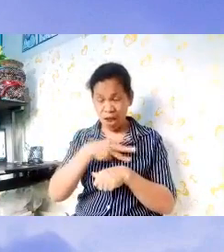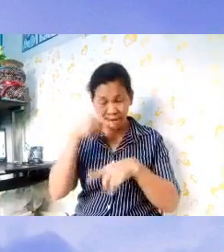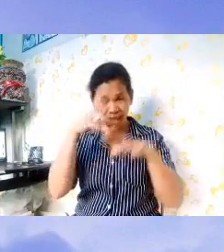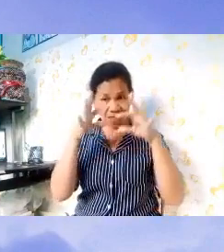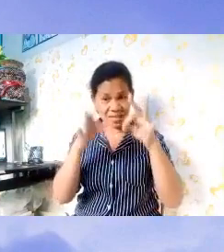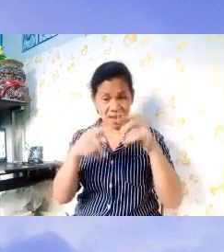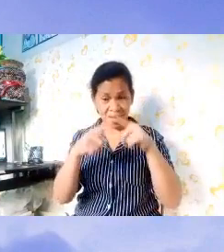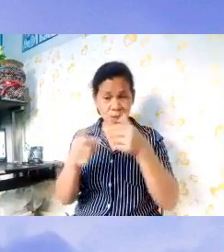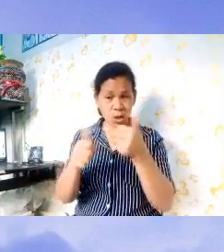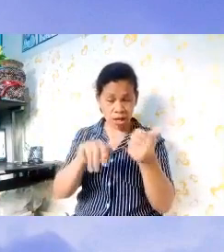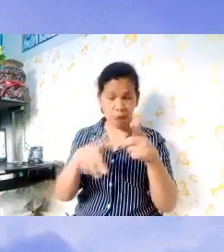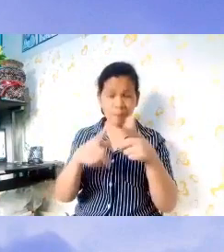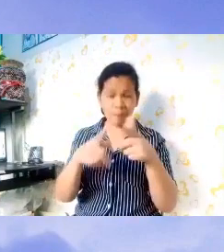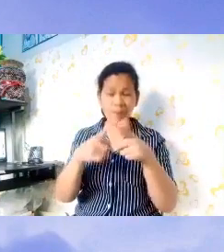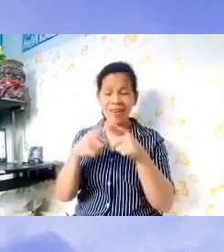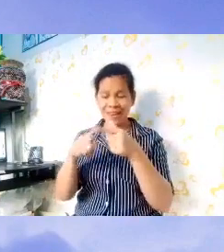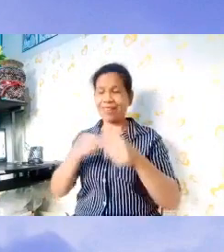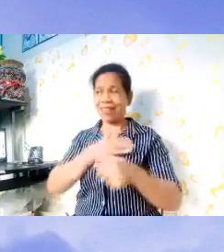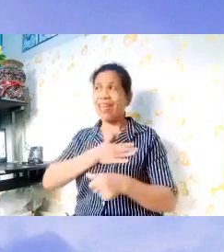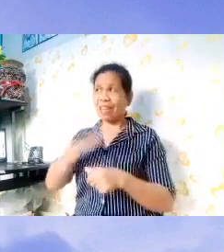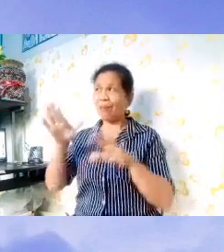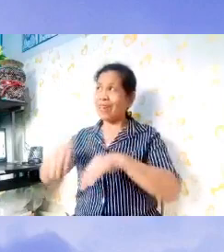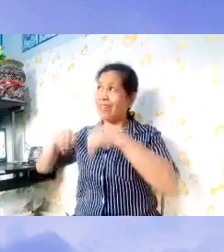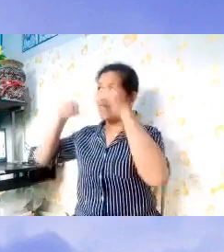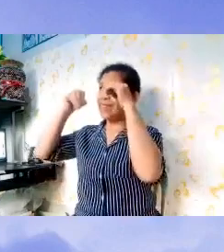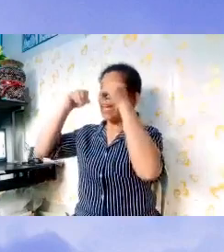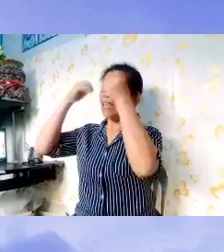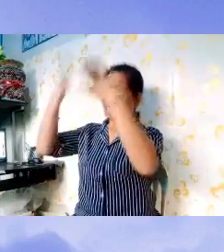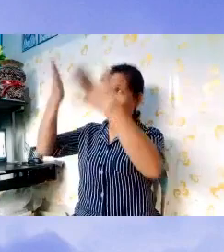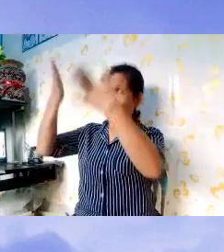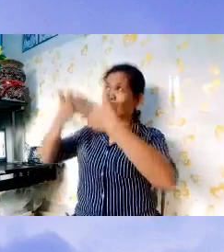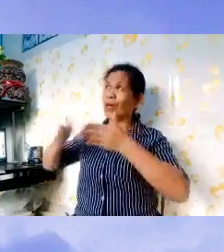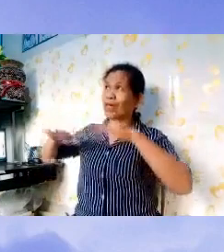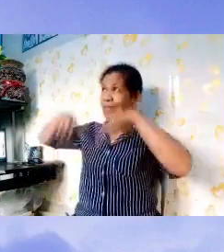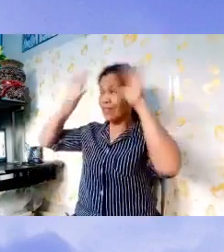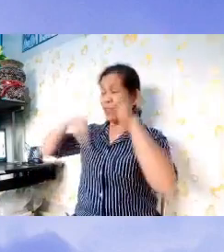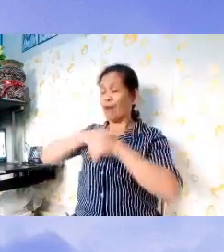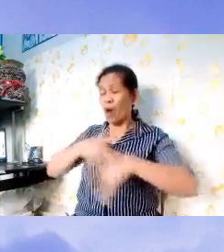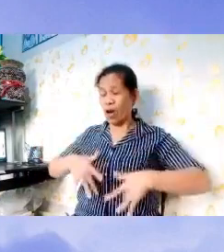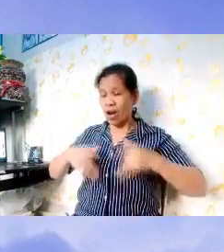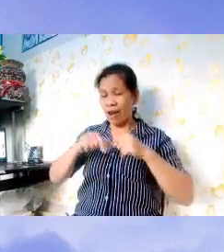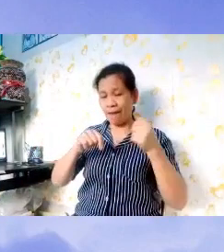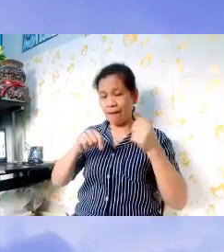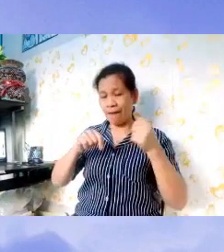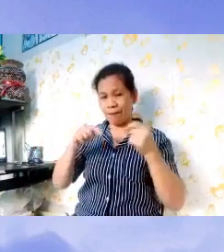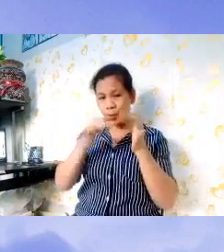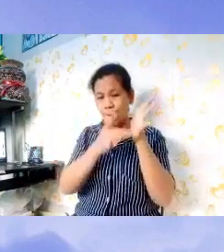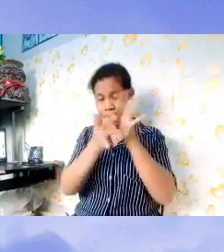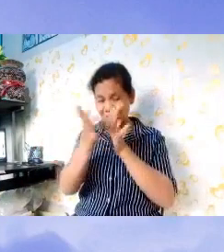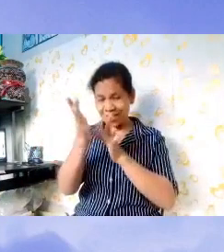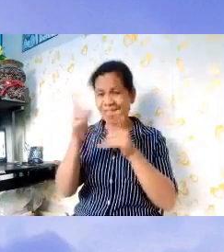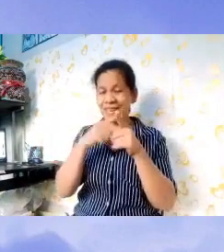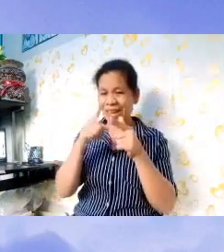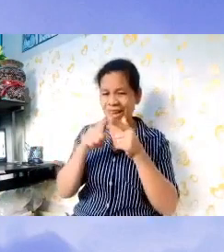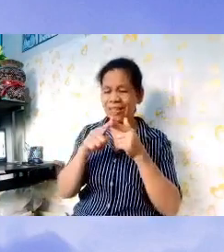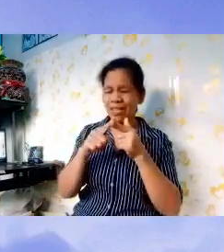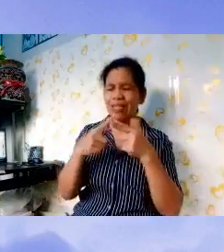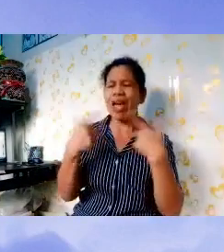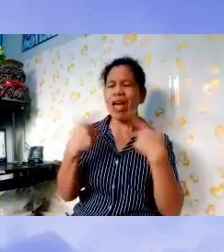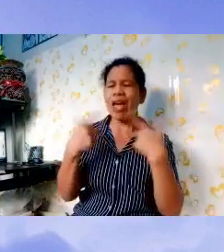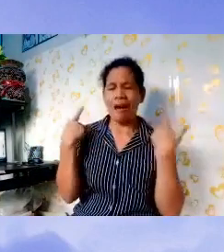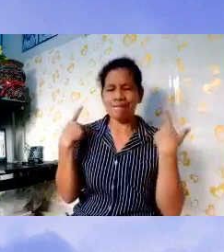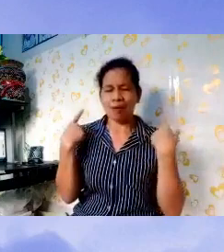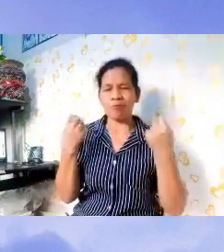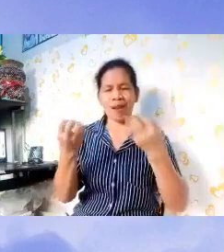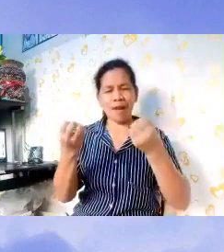ang pagkilos ng kaaway. At dyan po pumapasok yung kahalagahan ng mga spiritual habits na kagaya